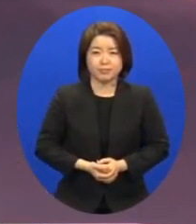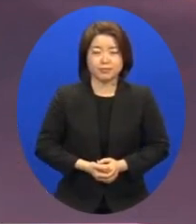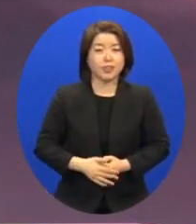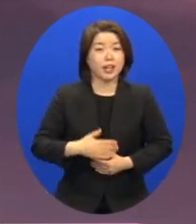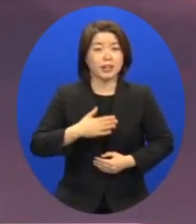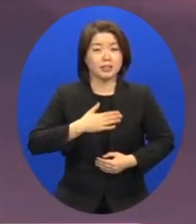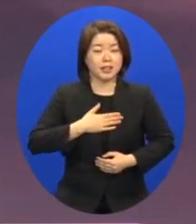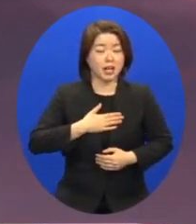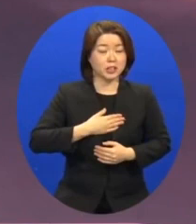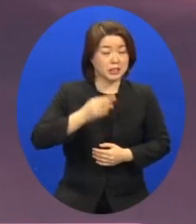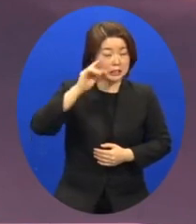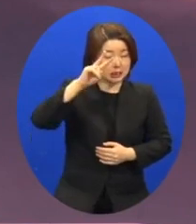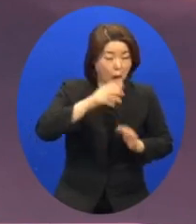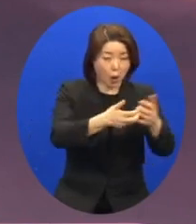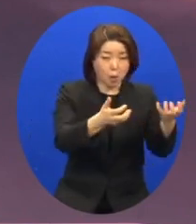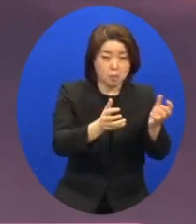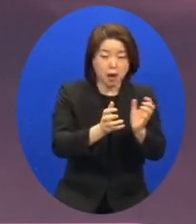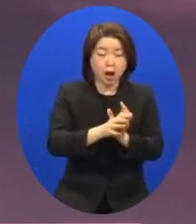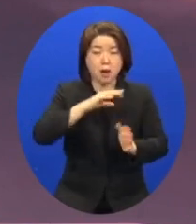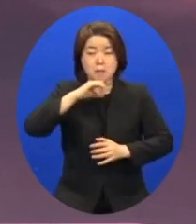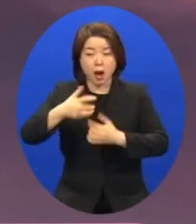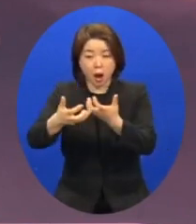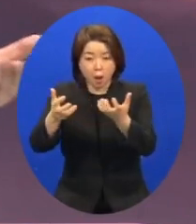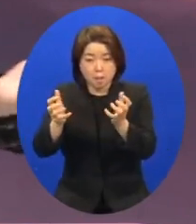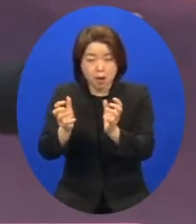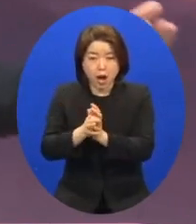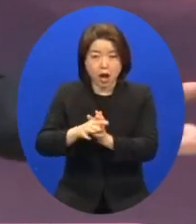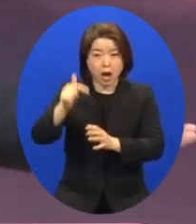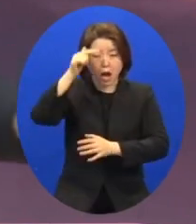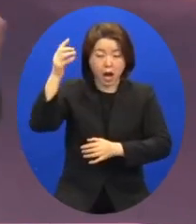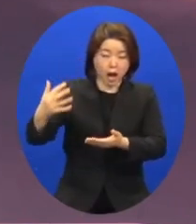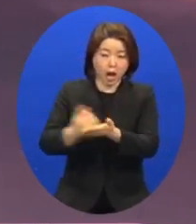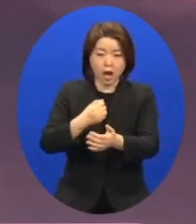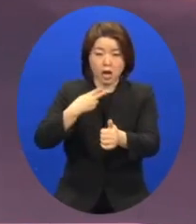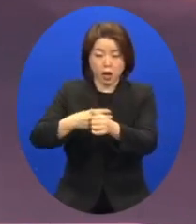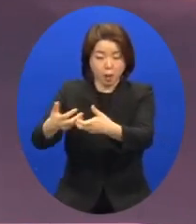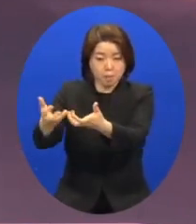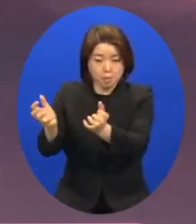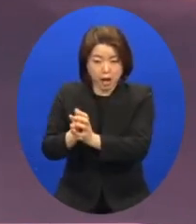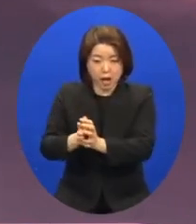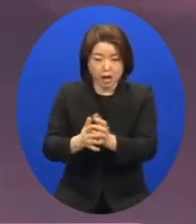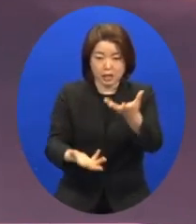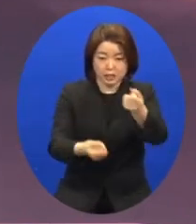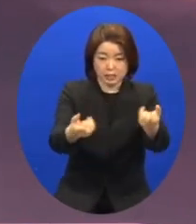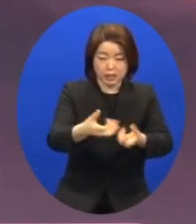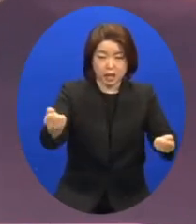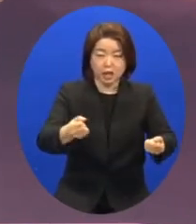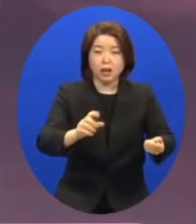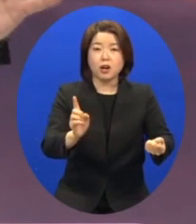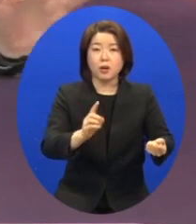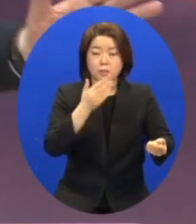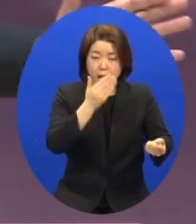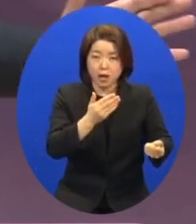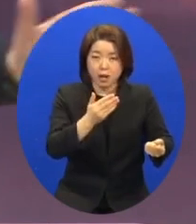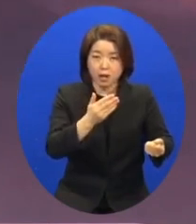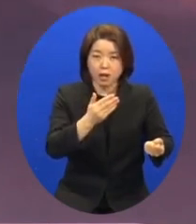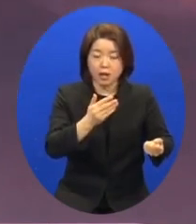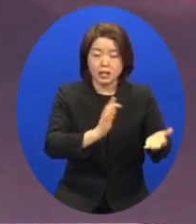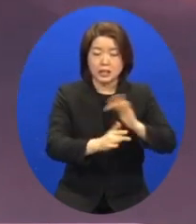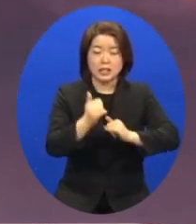나는 사올 받아 블록 바닥 앱 아파 다 그게 도대체 말이 됩니까 예수님만 자랑 하기로 그렇게 작정된